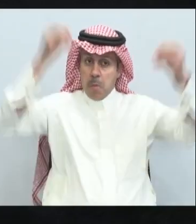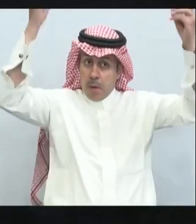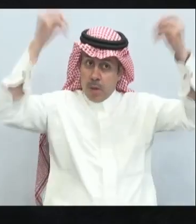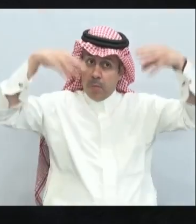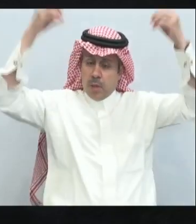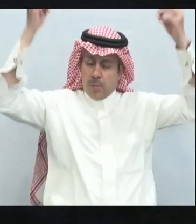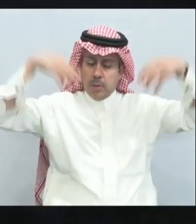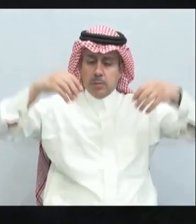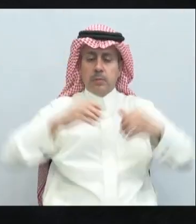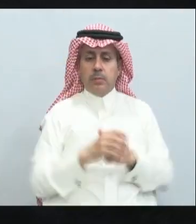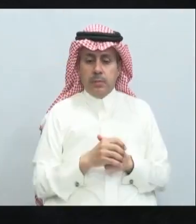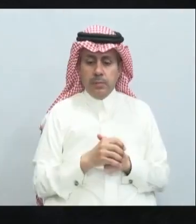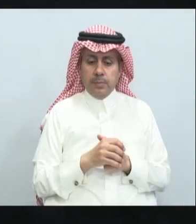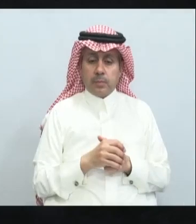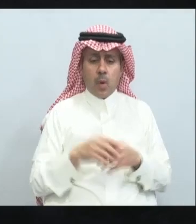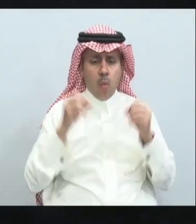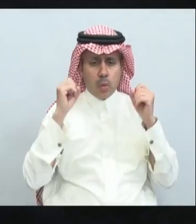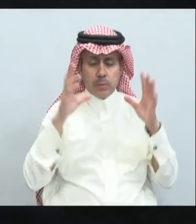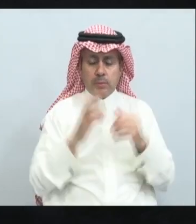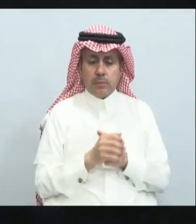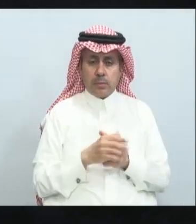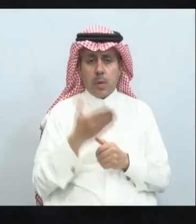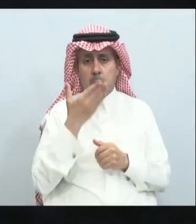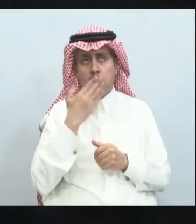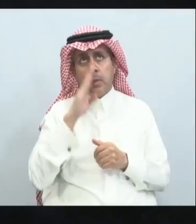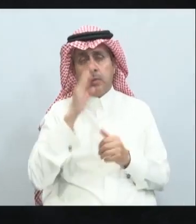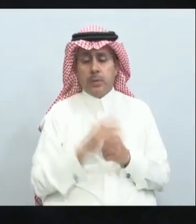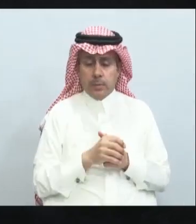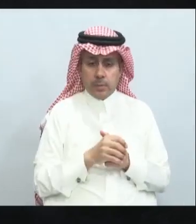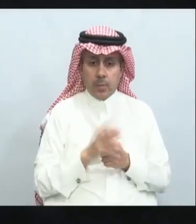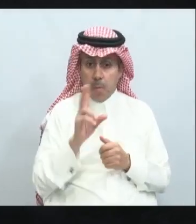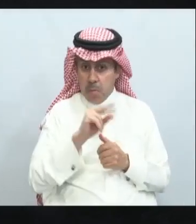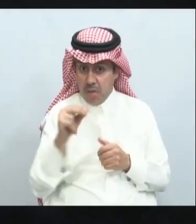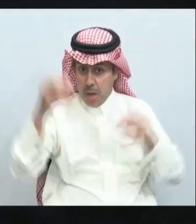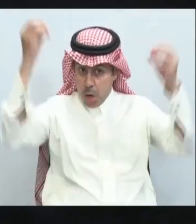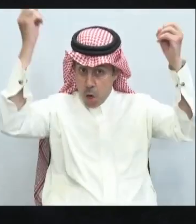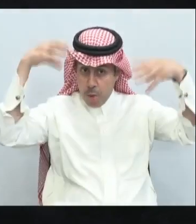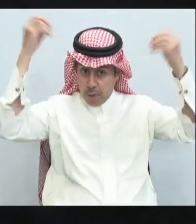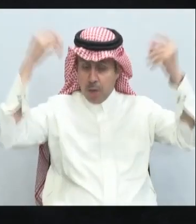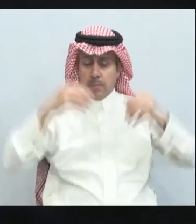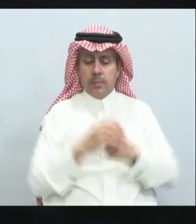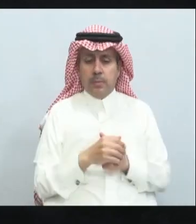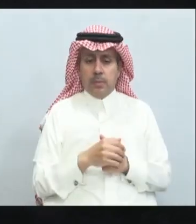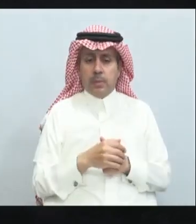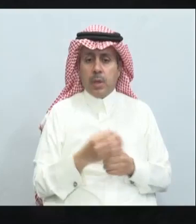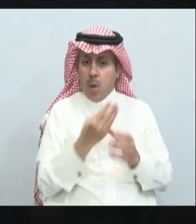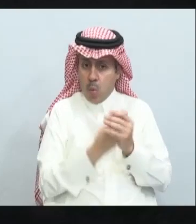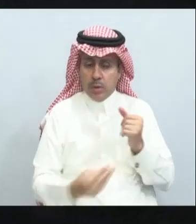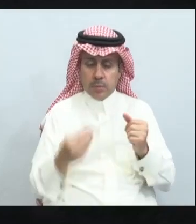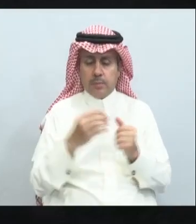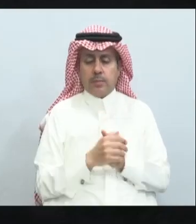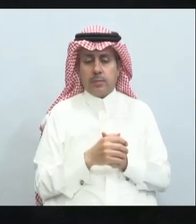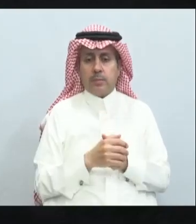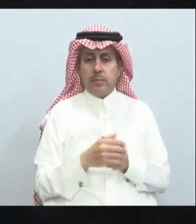سبحانه وتعالى بكثير من النعم ومن هذه النعم نعمه الانجاب